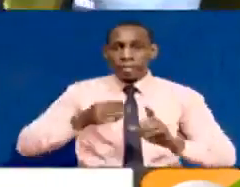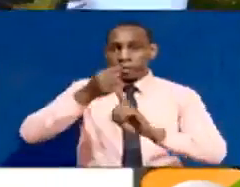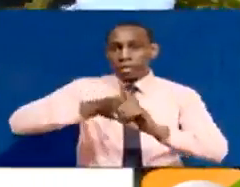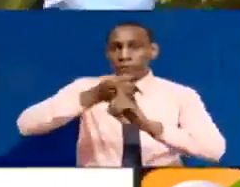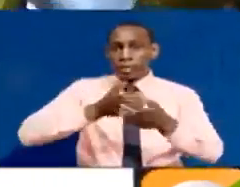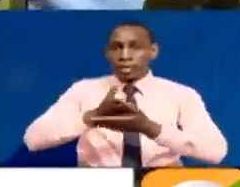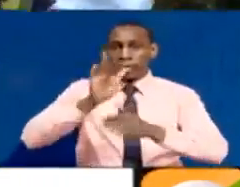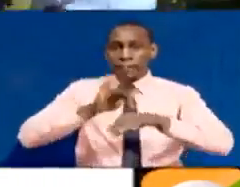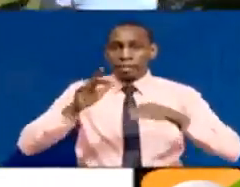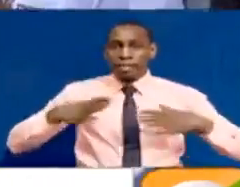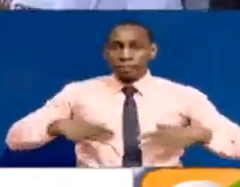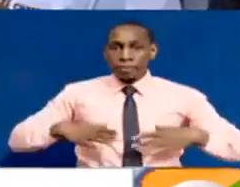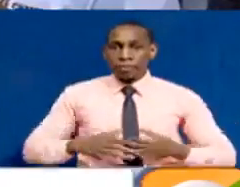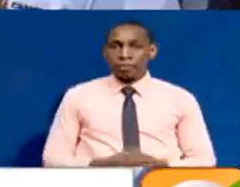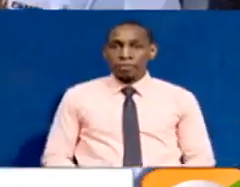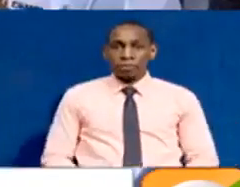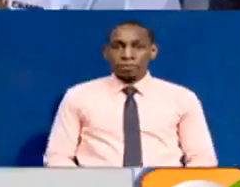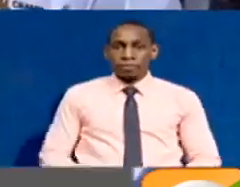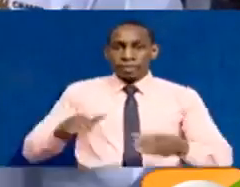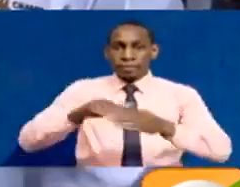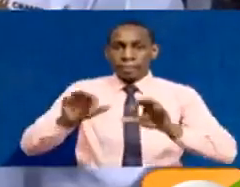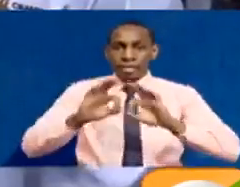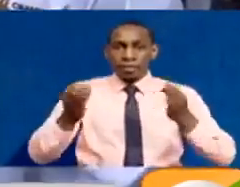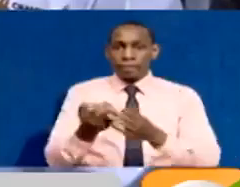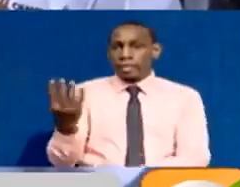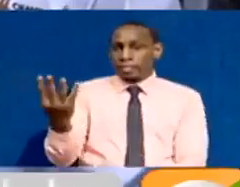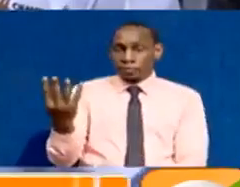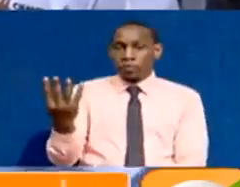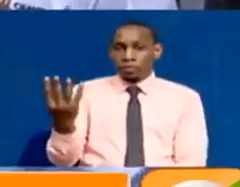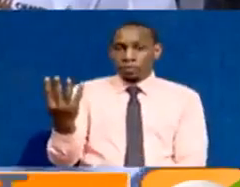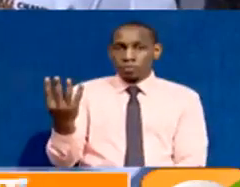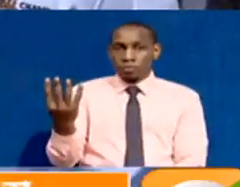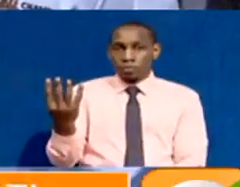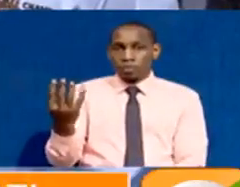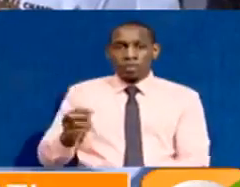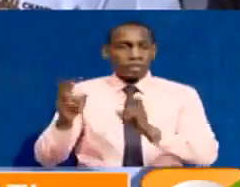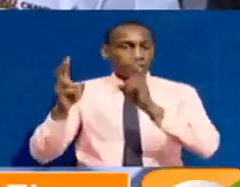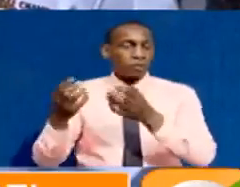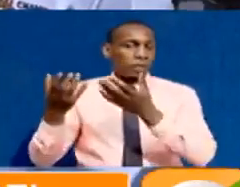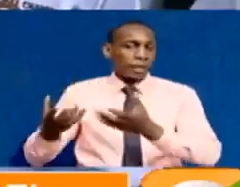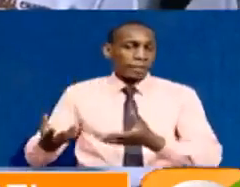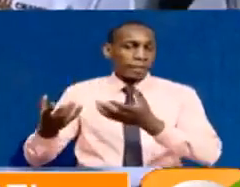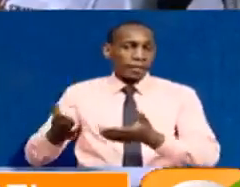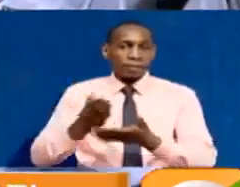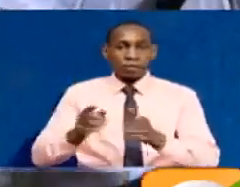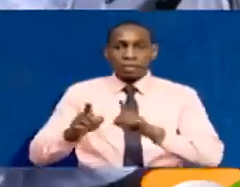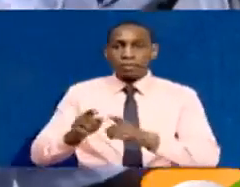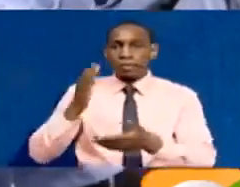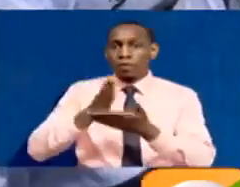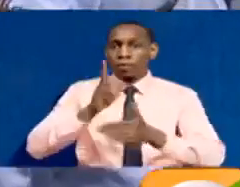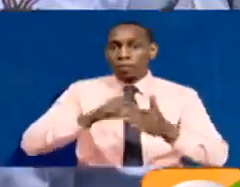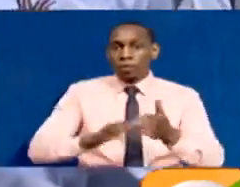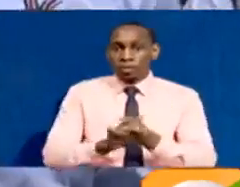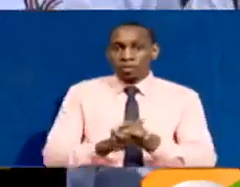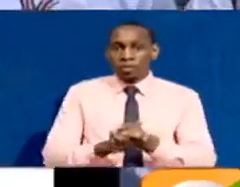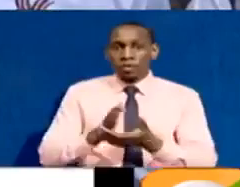kudai haki kwa waathiriwa. Members wa hizi familia nne wamepitia ni jambo mzito sana. Pia tunahakikisha